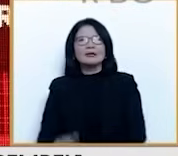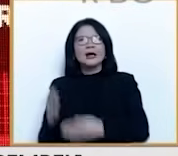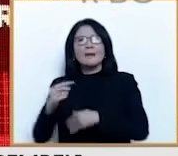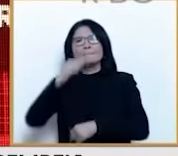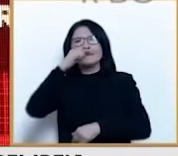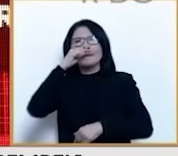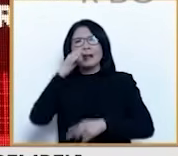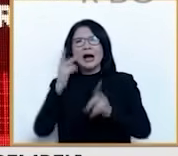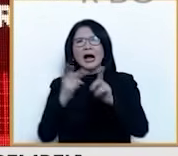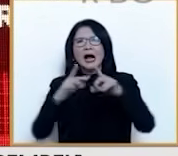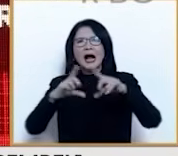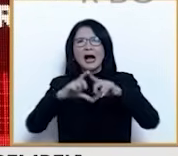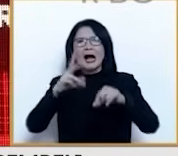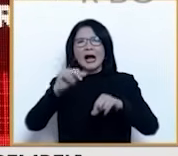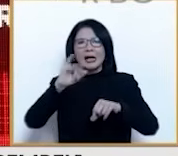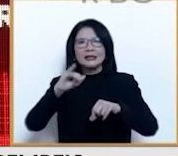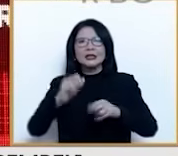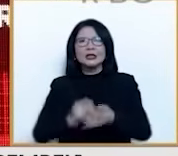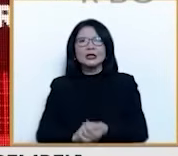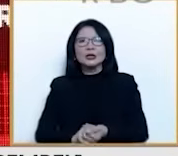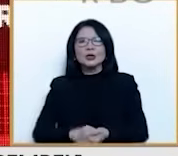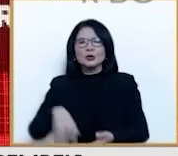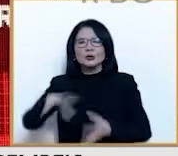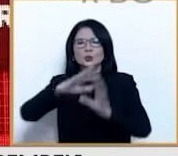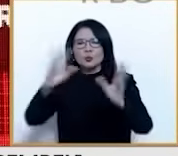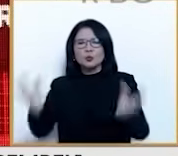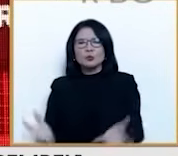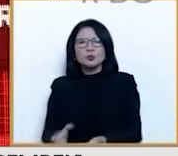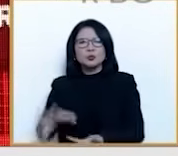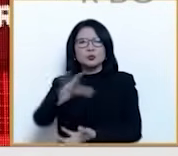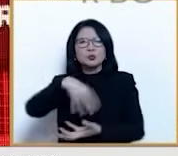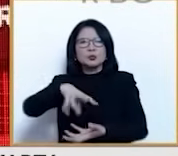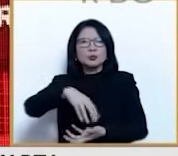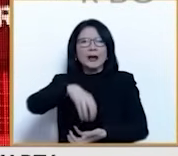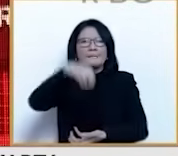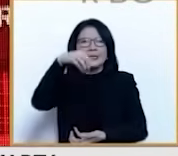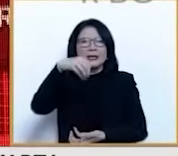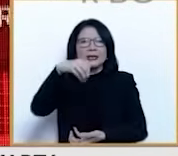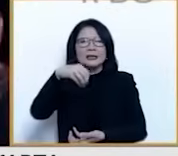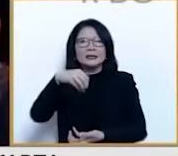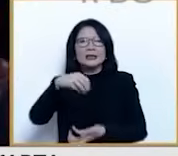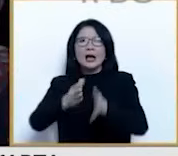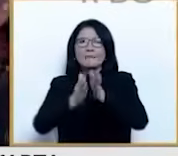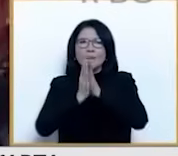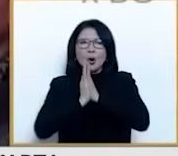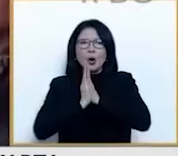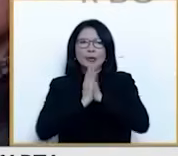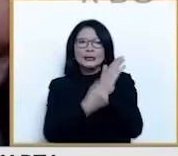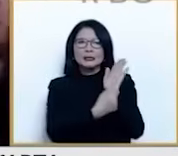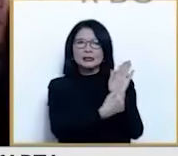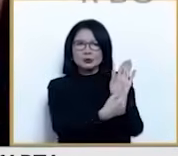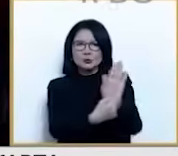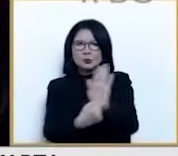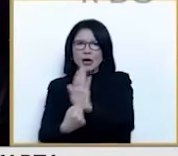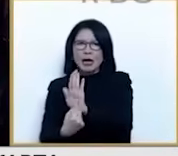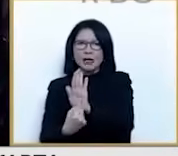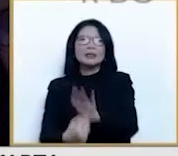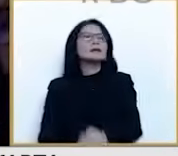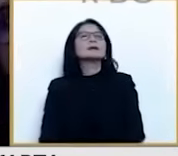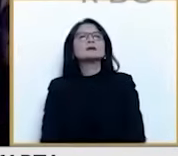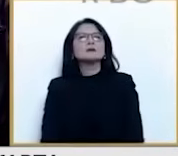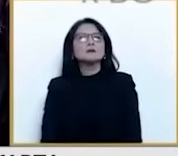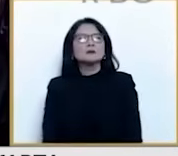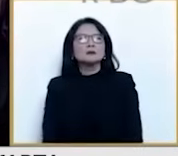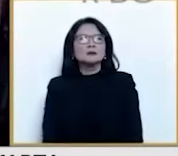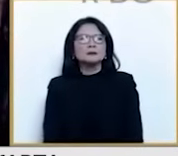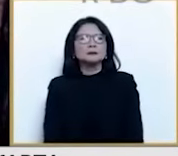Huta Barat untuk mengambil pertanyaan subtema di dalam fishbowl. Dan mohon Bapak nanti diperlihatkan ke kamera, ke hadirin dan juga kepada